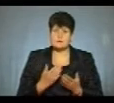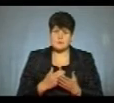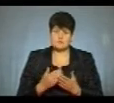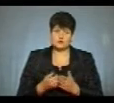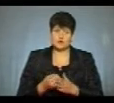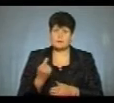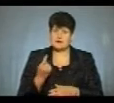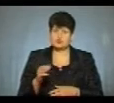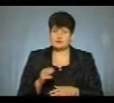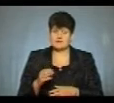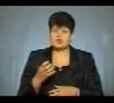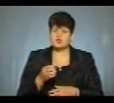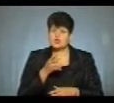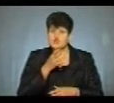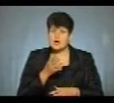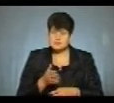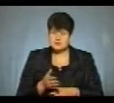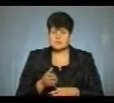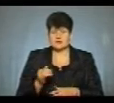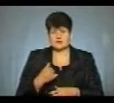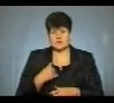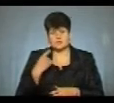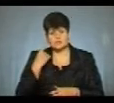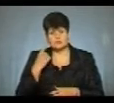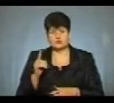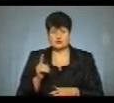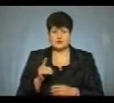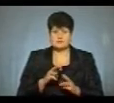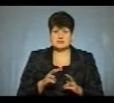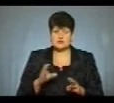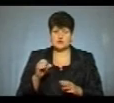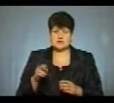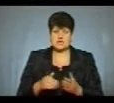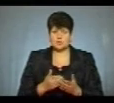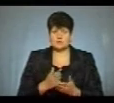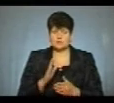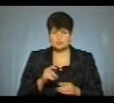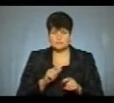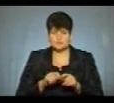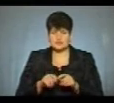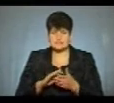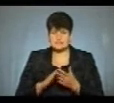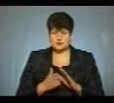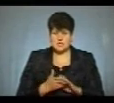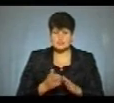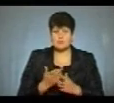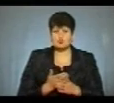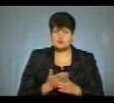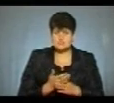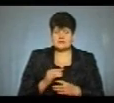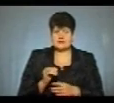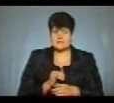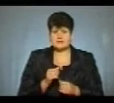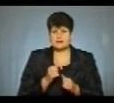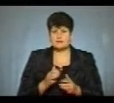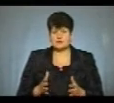1 травня ще час, і я думаю, що Міністерство соціальної політики буде моніторити ситуацію по субсидіях, і ми